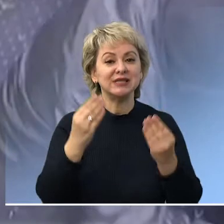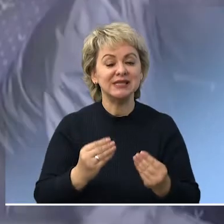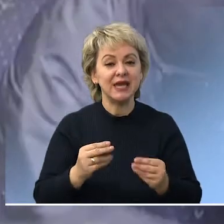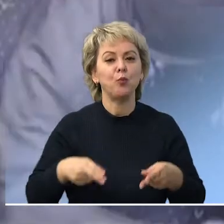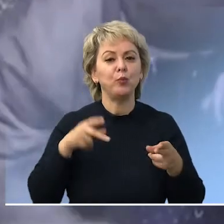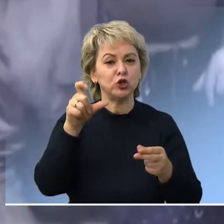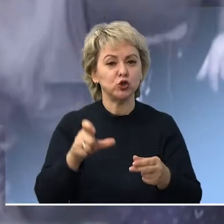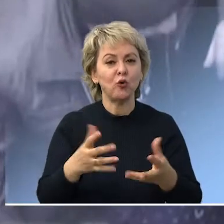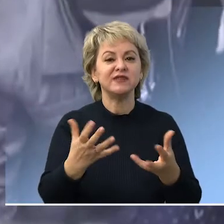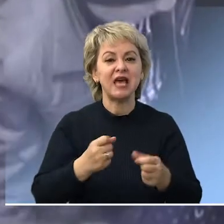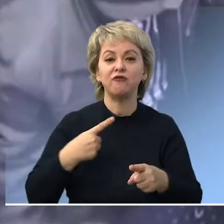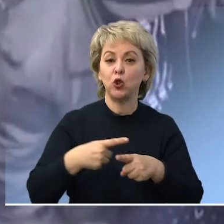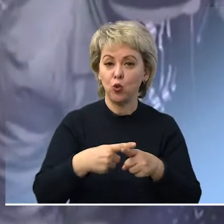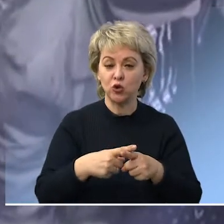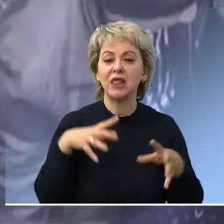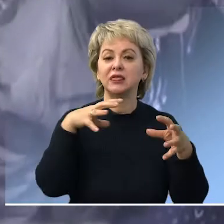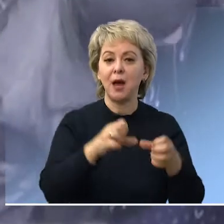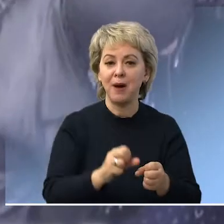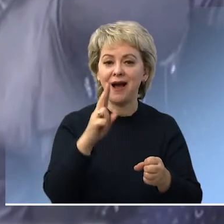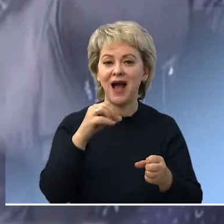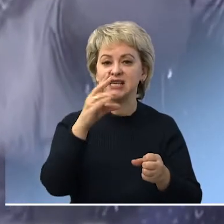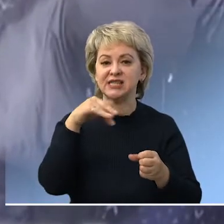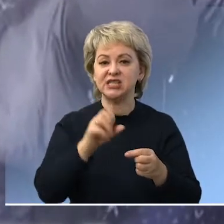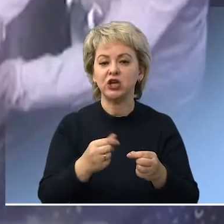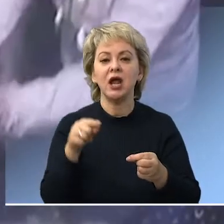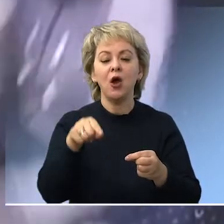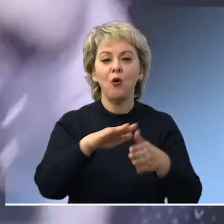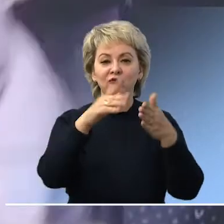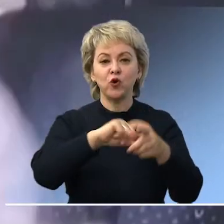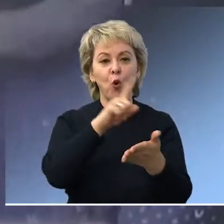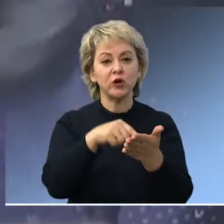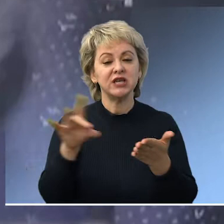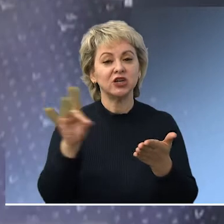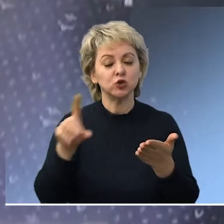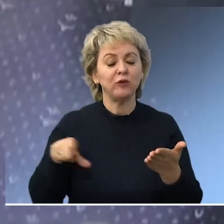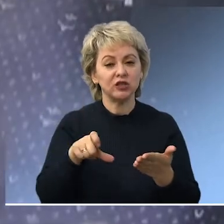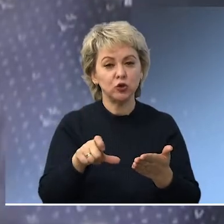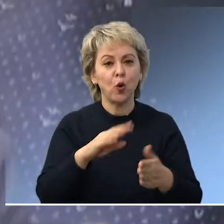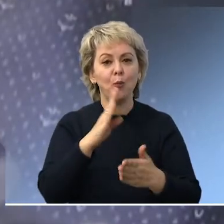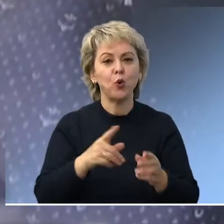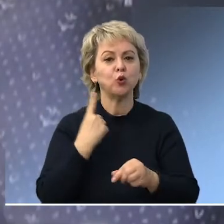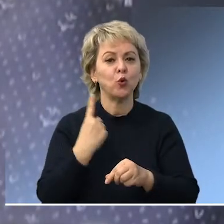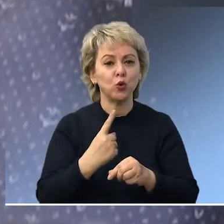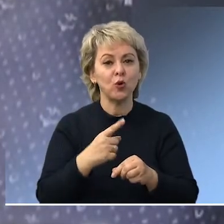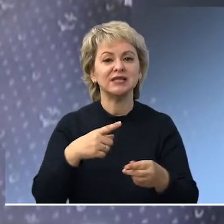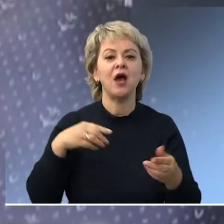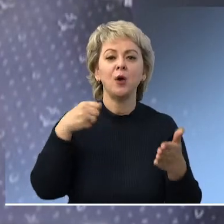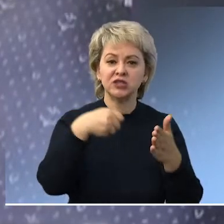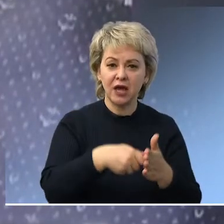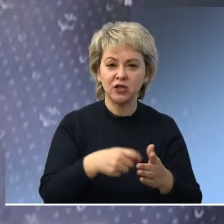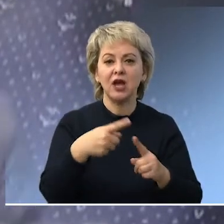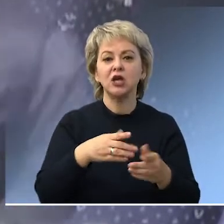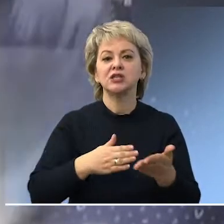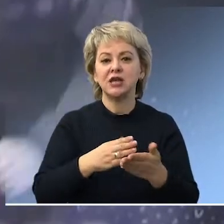день злоумышленники, вооружившись ножом, напали на кассира букмекерской конторы в городе Ростове-на-Дону. Под угрозой применения